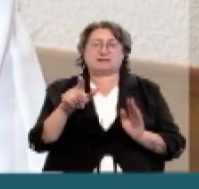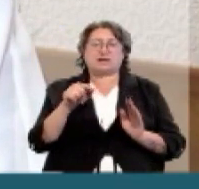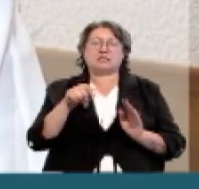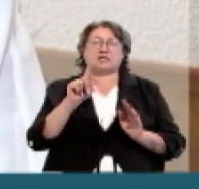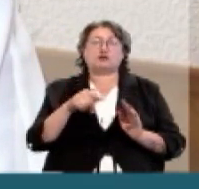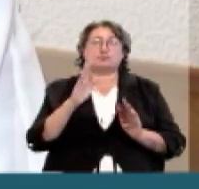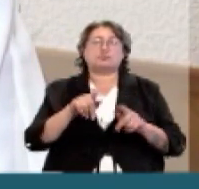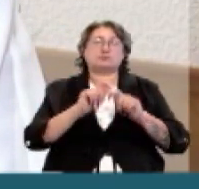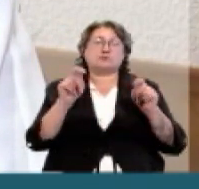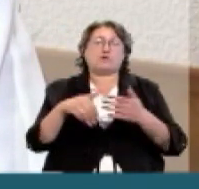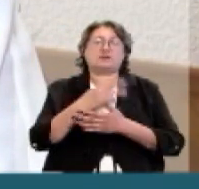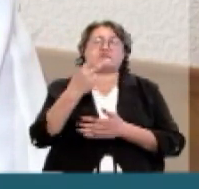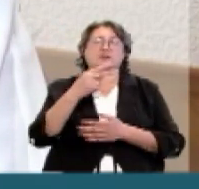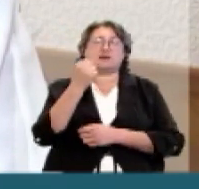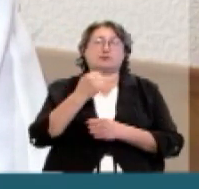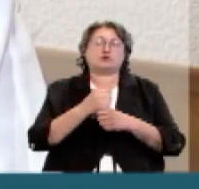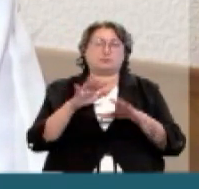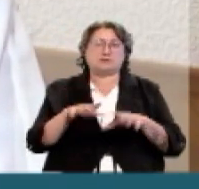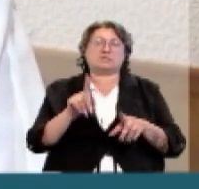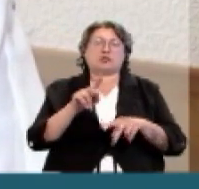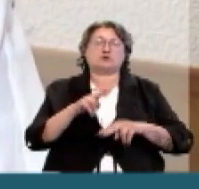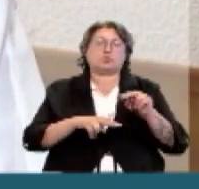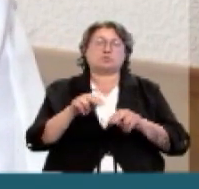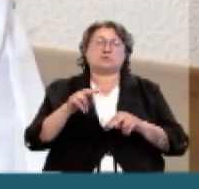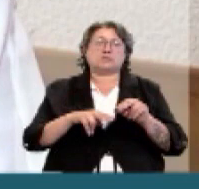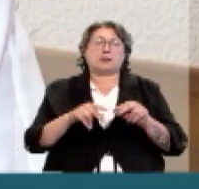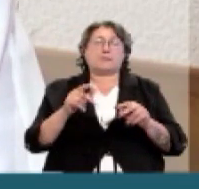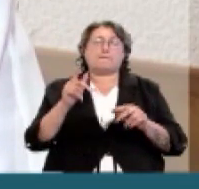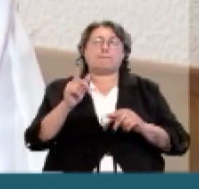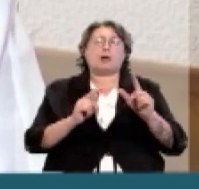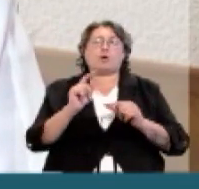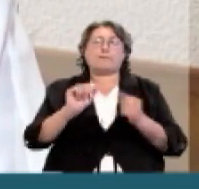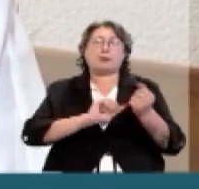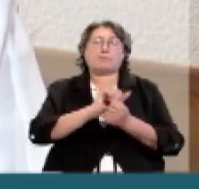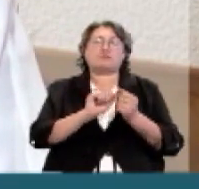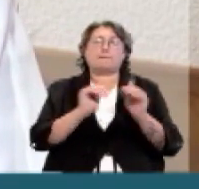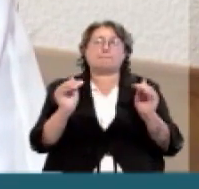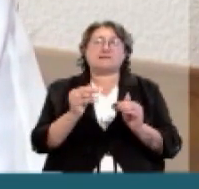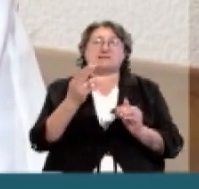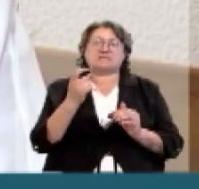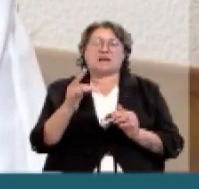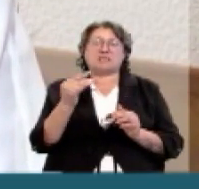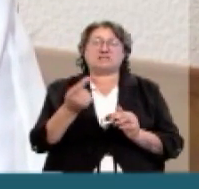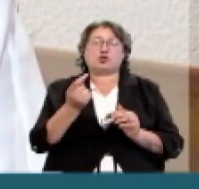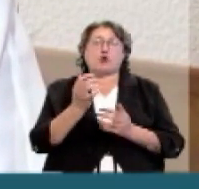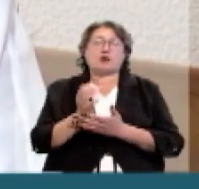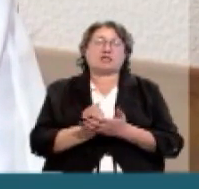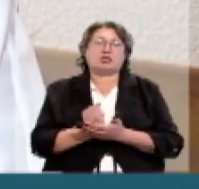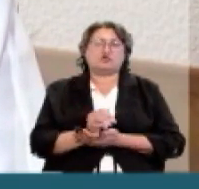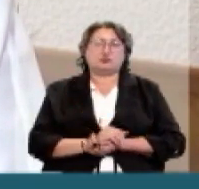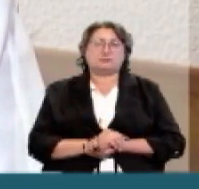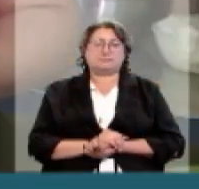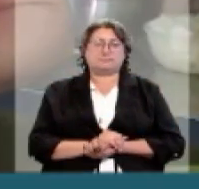қаржы инвестиция құйылмақ. Мұнда да 20 жаңа жұмыс орны ашылмақ. Ауданда сүт өңдейтін шағын пен асты қоймасы да